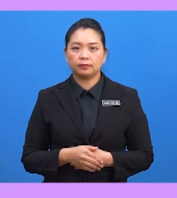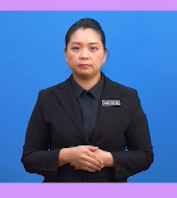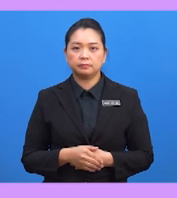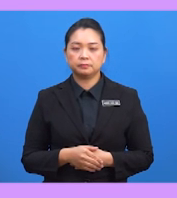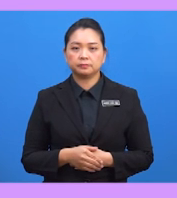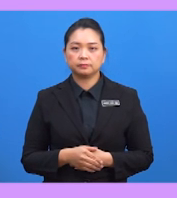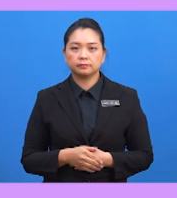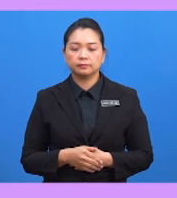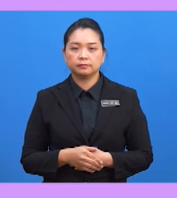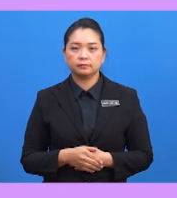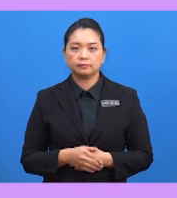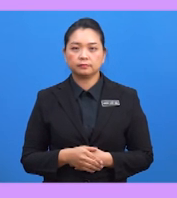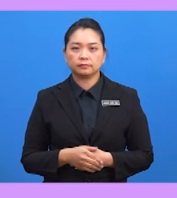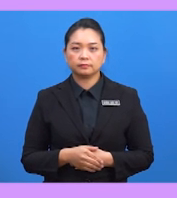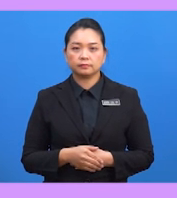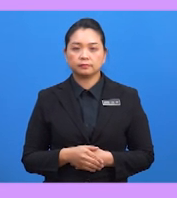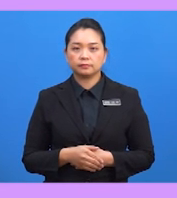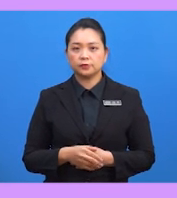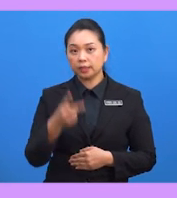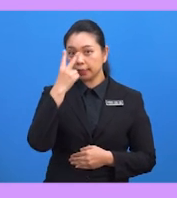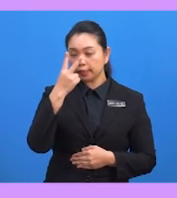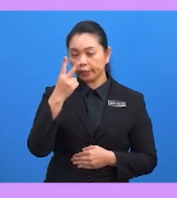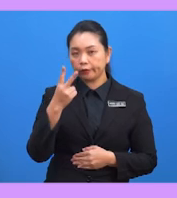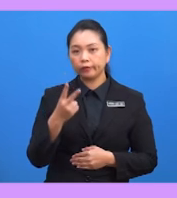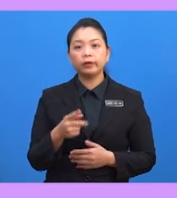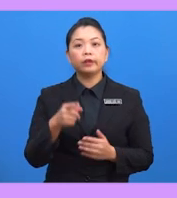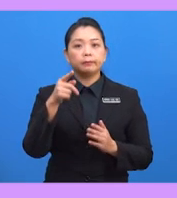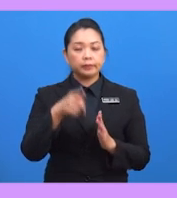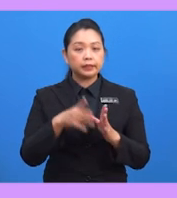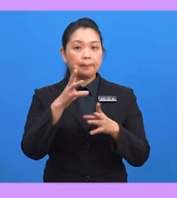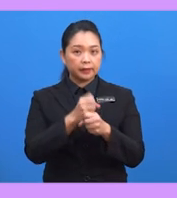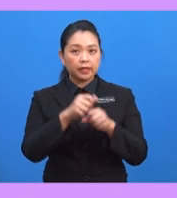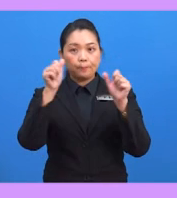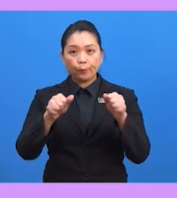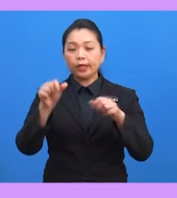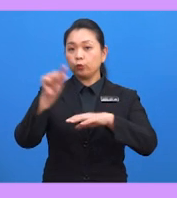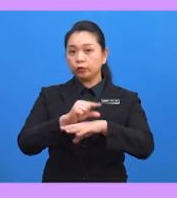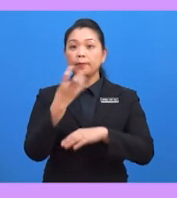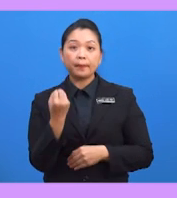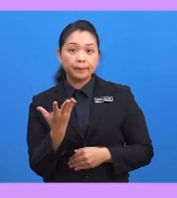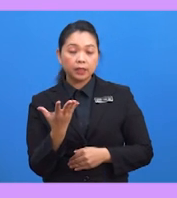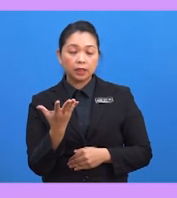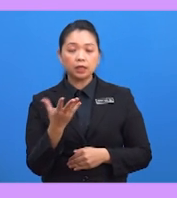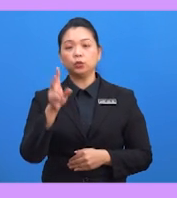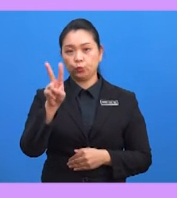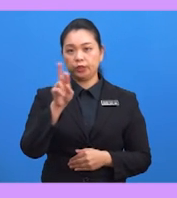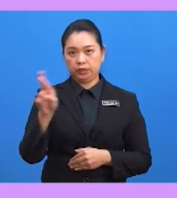Langkah pertama, kenal pasti pendapatan boleh guna Encik Ahmad. Pendapatan boleh guna